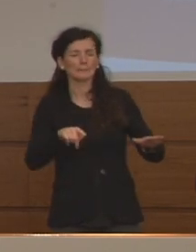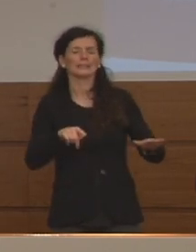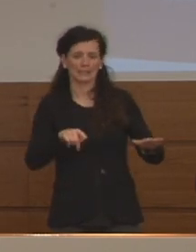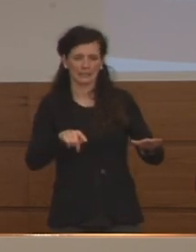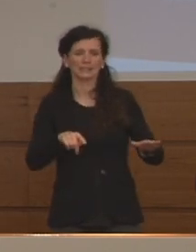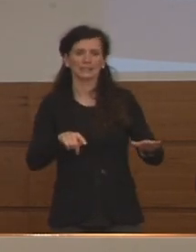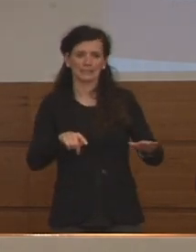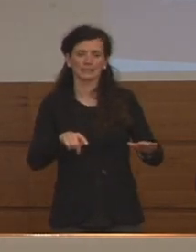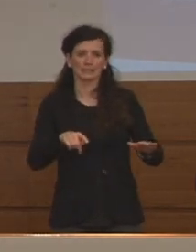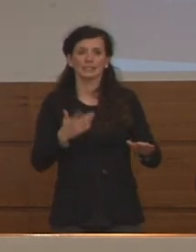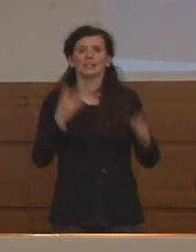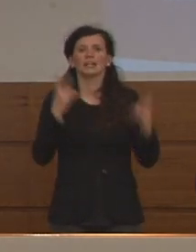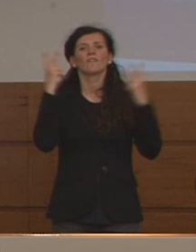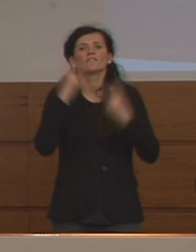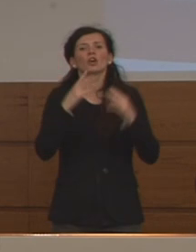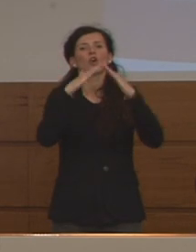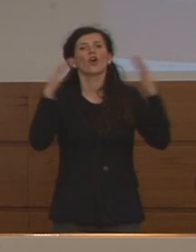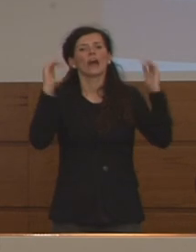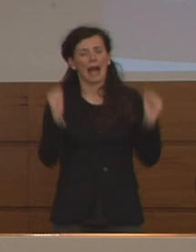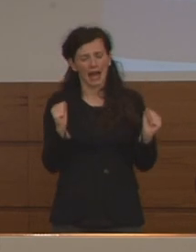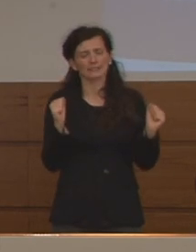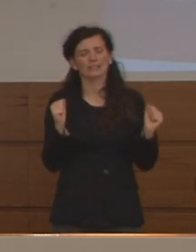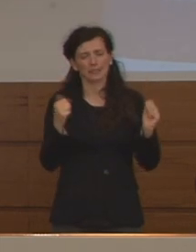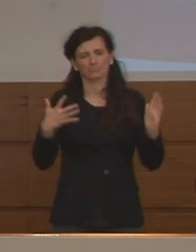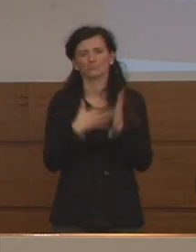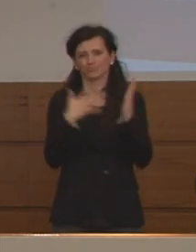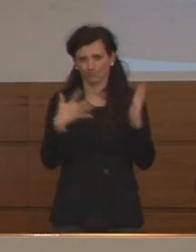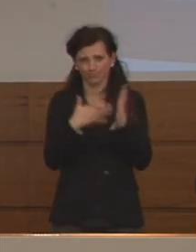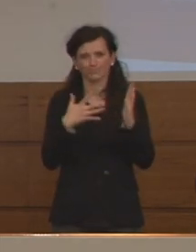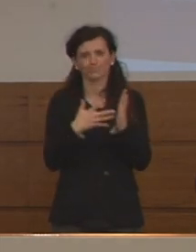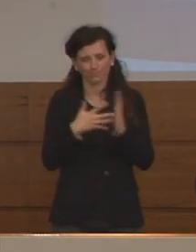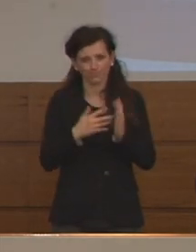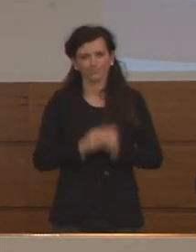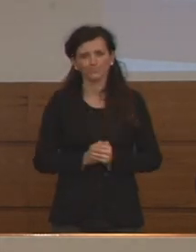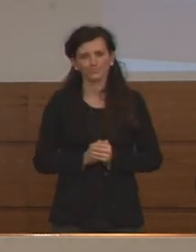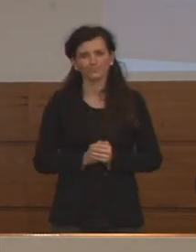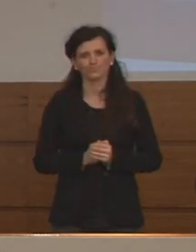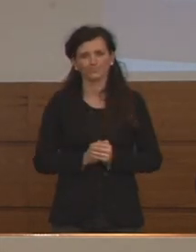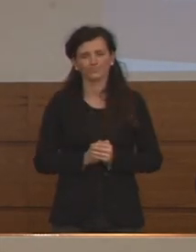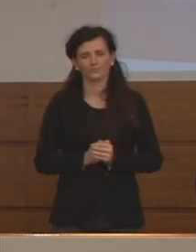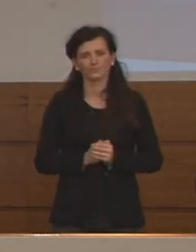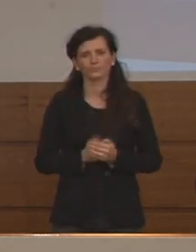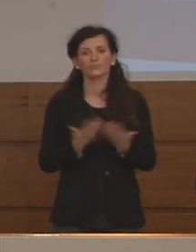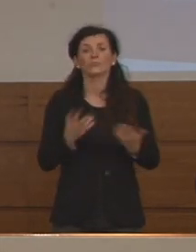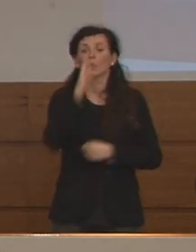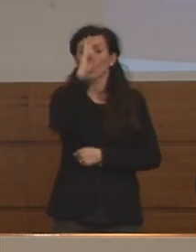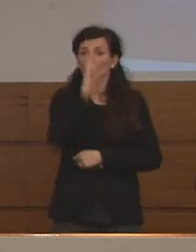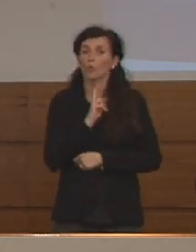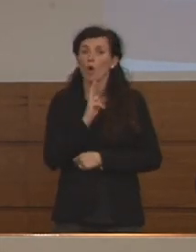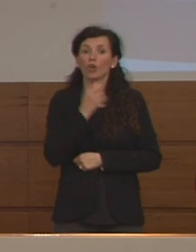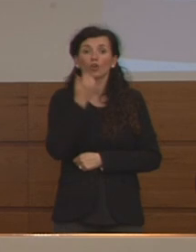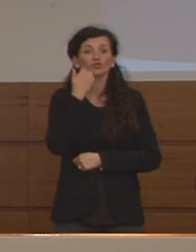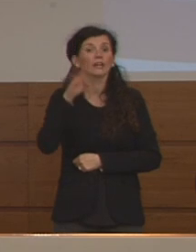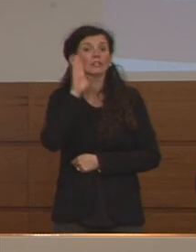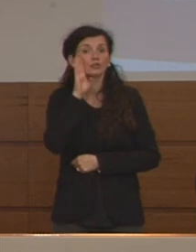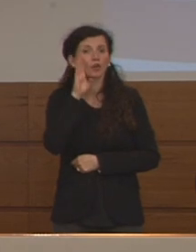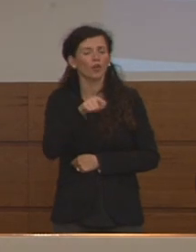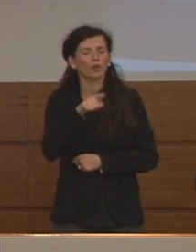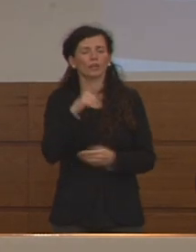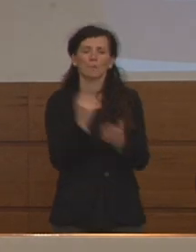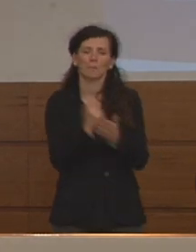una criticità quello che posso ribadire che è molto importante il ruolo dei genitori di coloro che